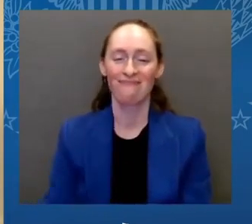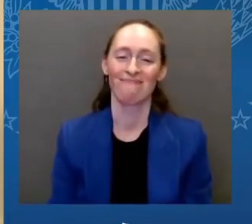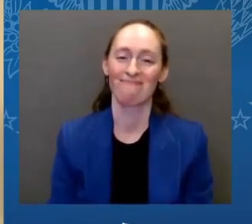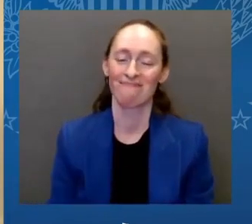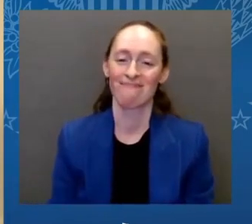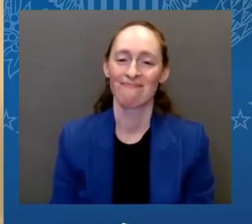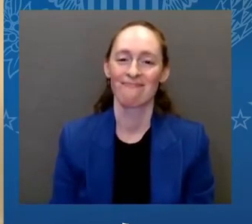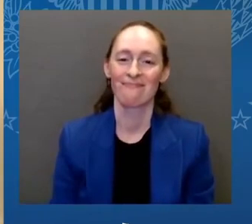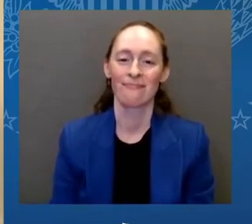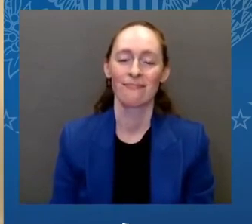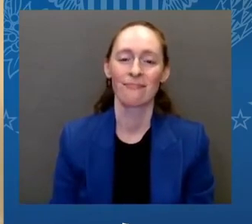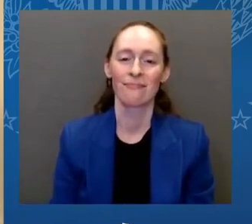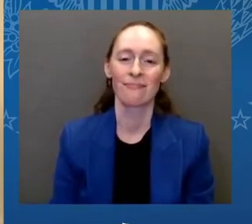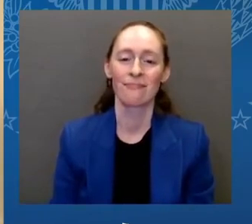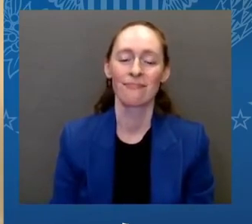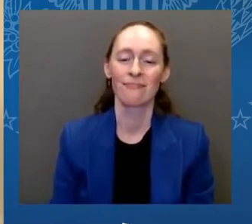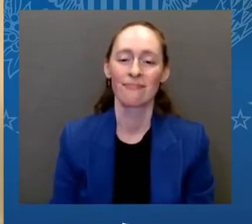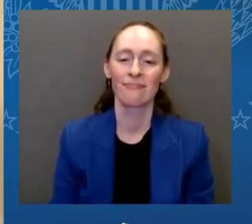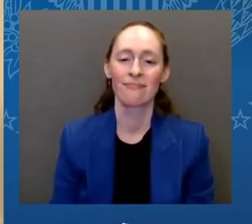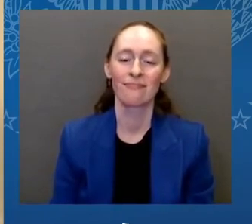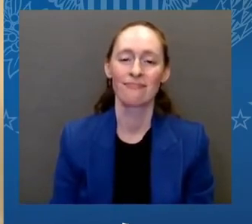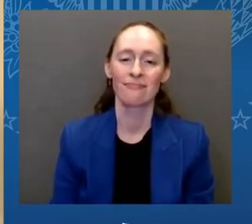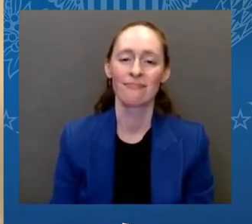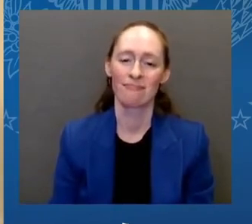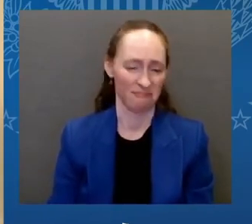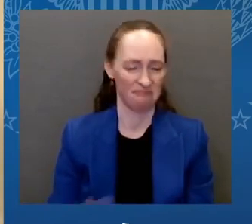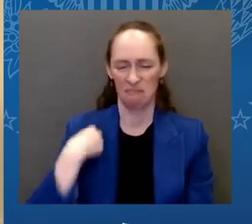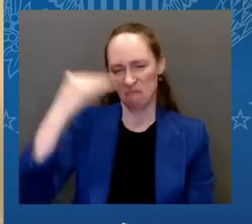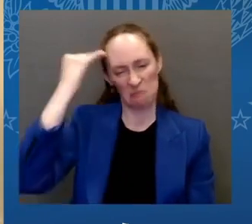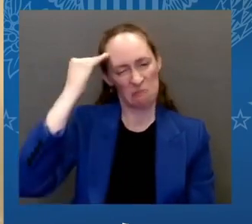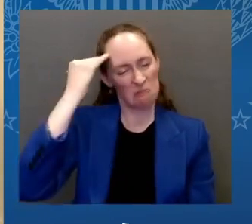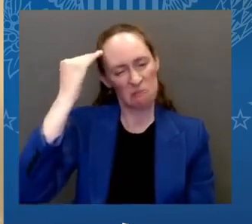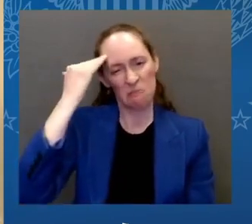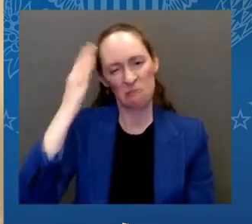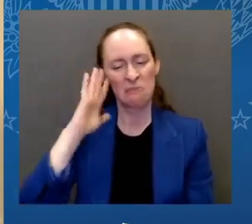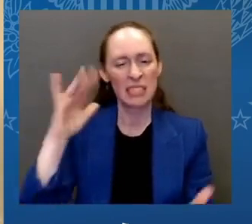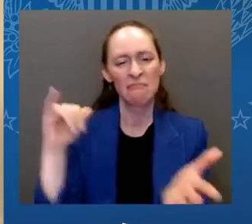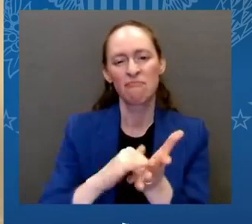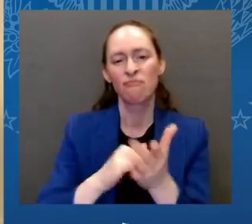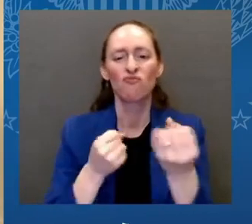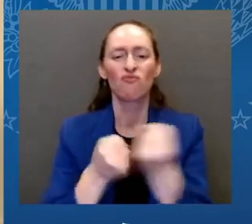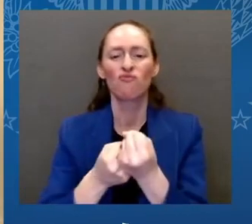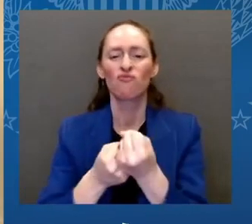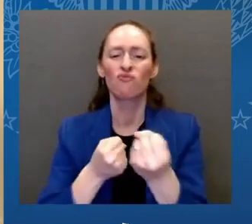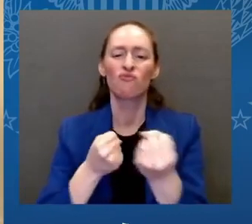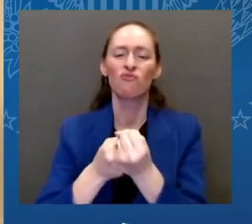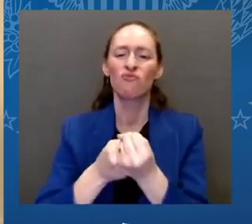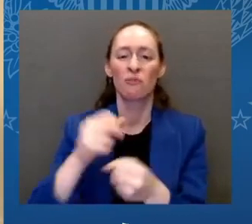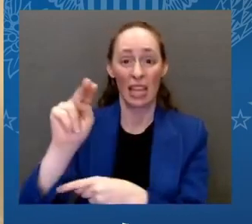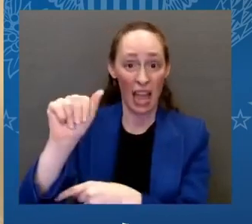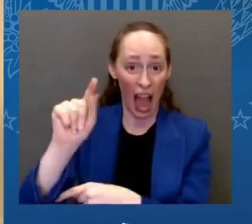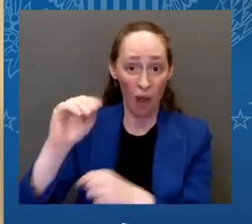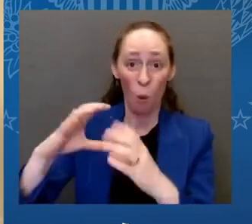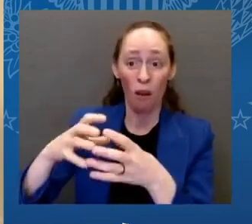чи послаблятися. Ми будемо продовжувати цю допомогу, крім Європи, до цього